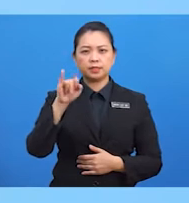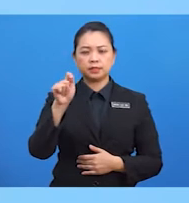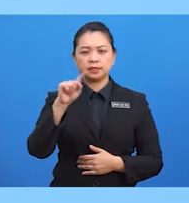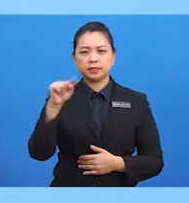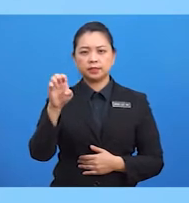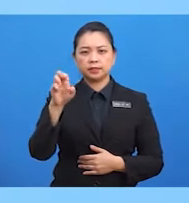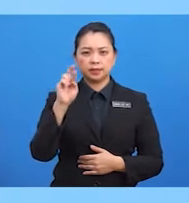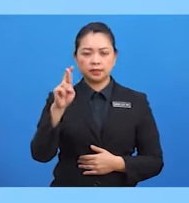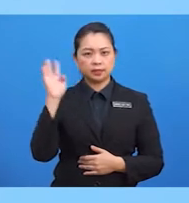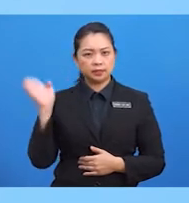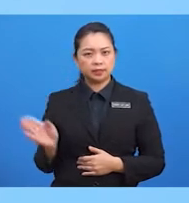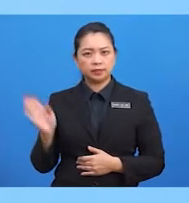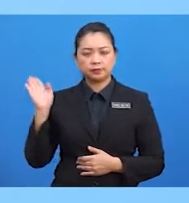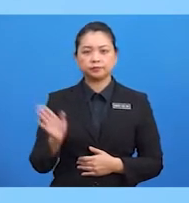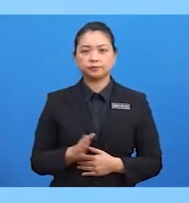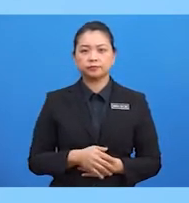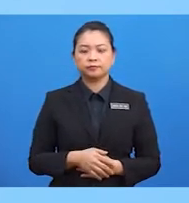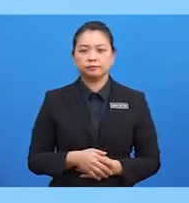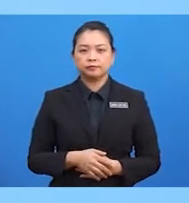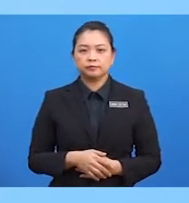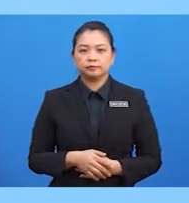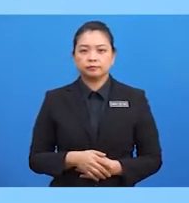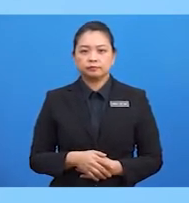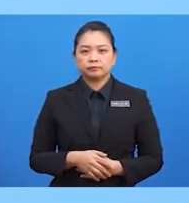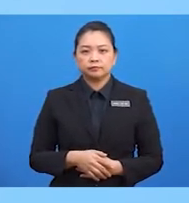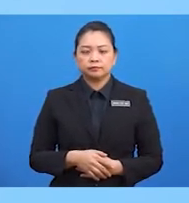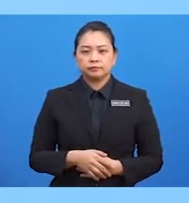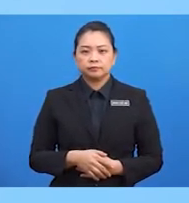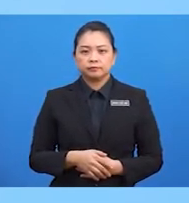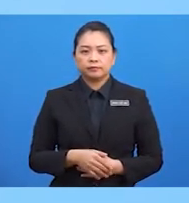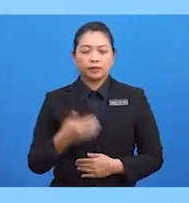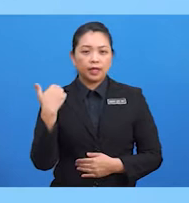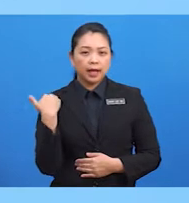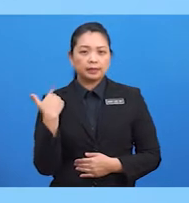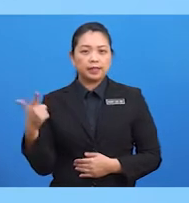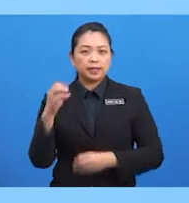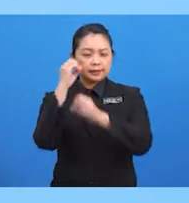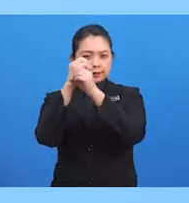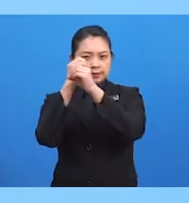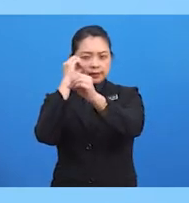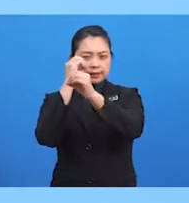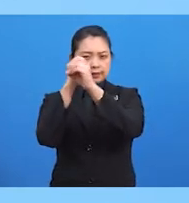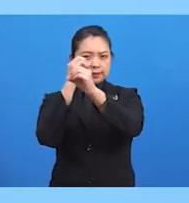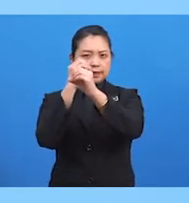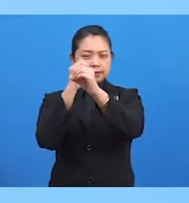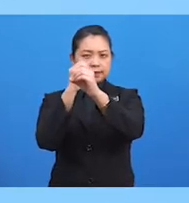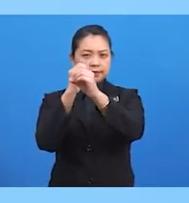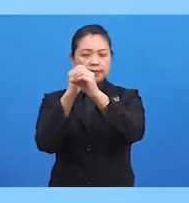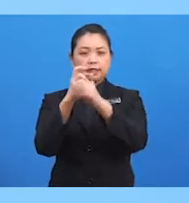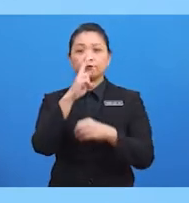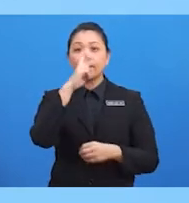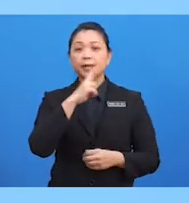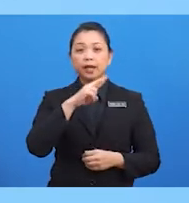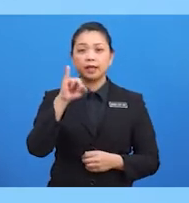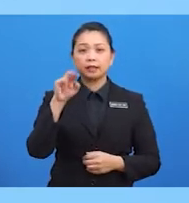dan teleskop radio. Teleskop angkasa Spitzer adalah teleskop inframerah